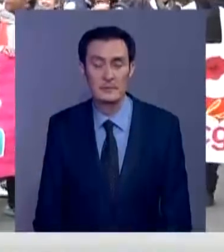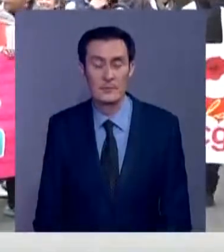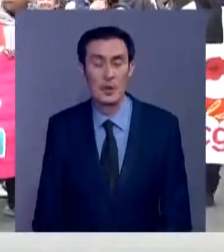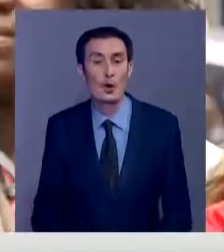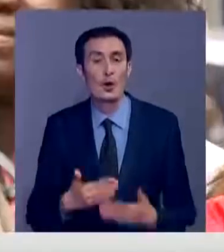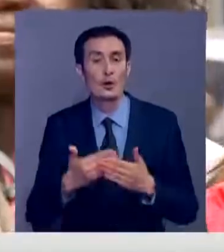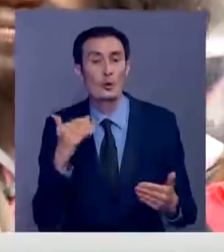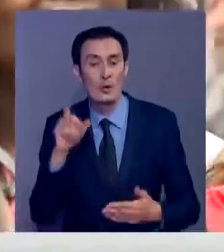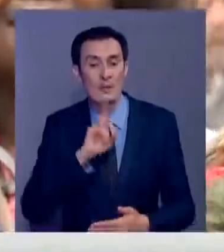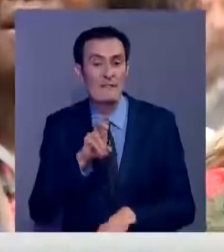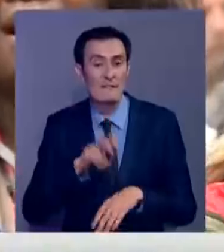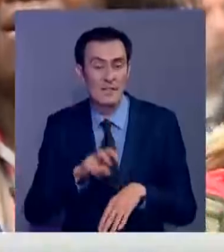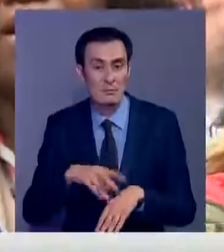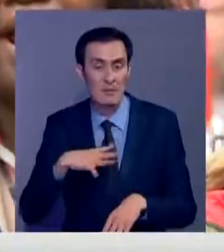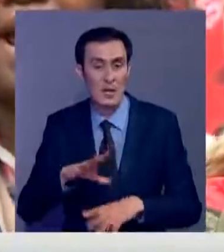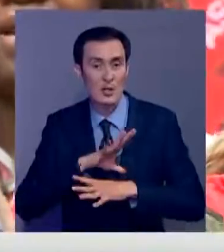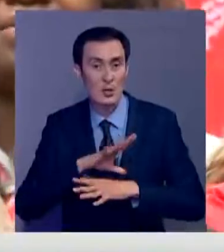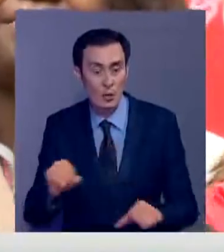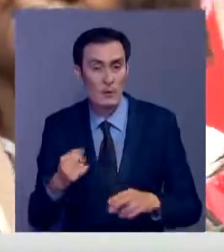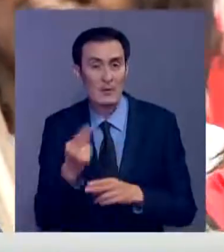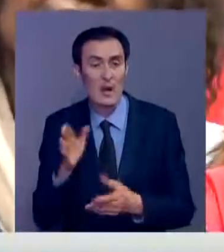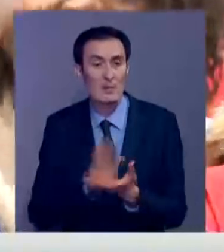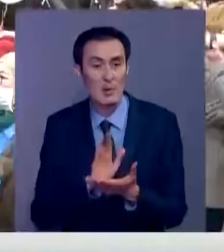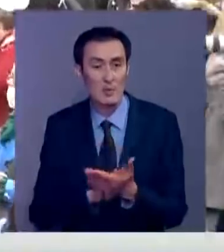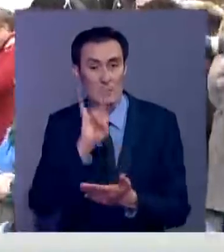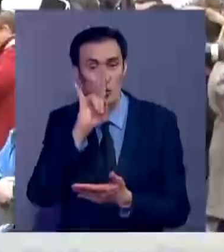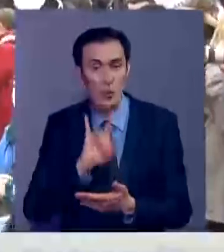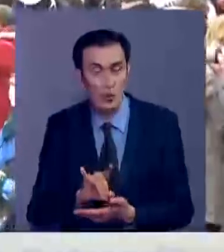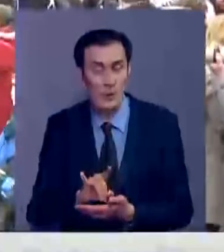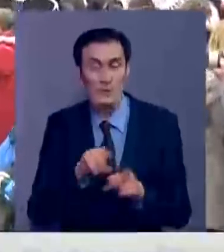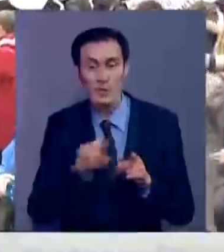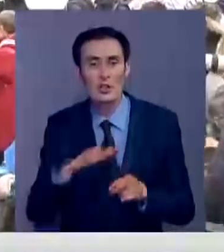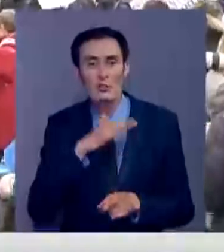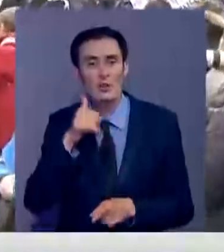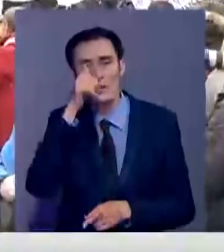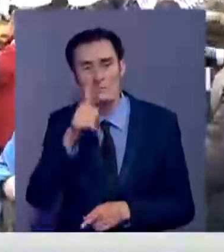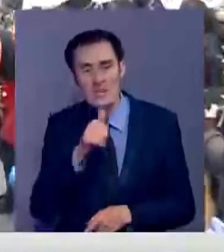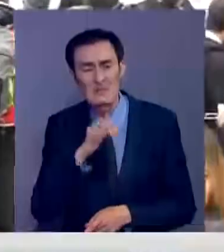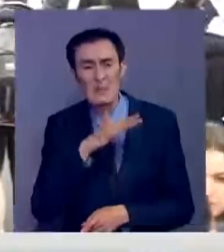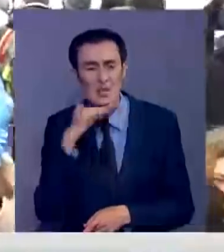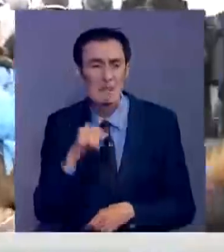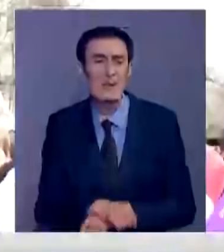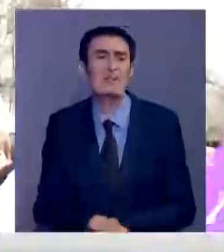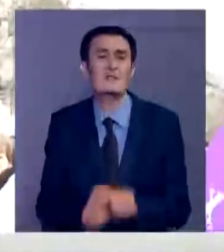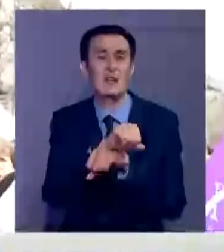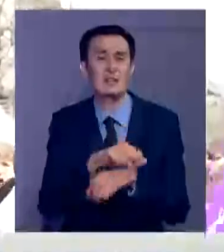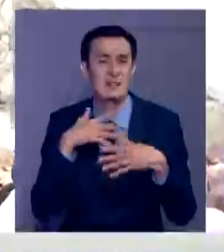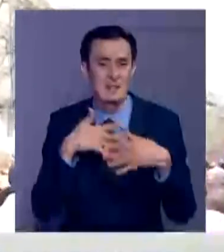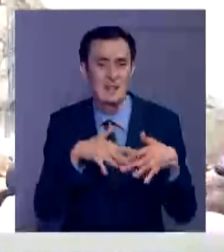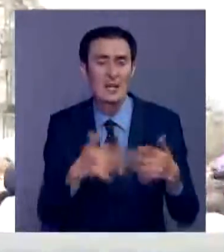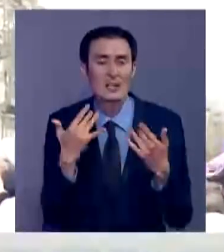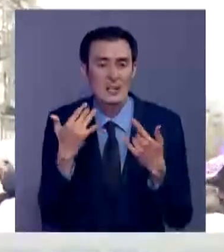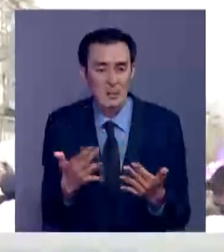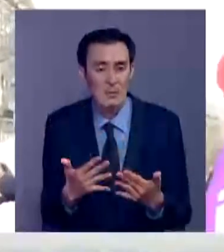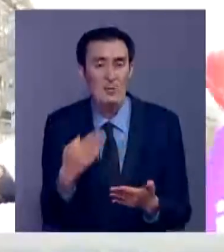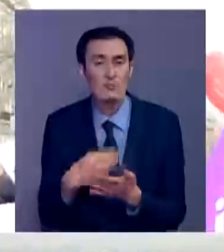До того, как французские медики стали героями, которым аплодируют из окон, на протяжении долгих месяцев на многочисленных манифестациях они